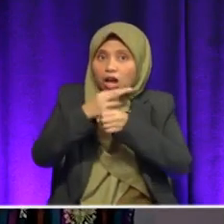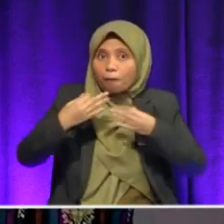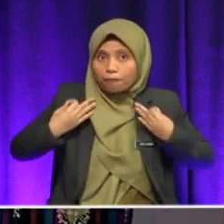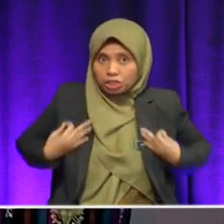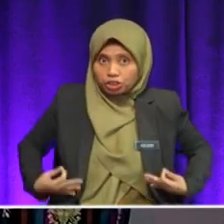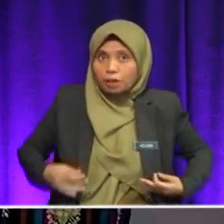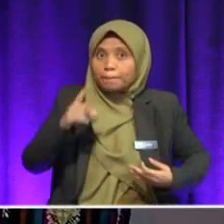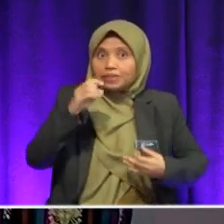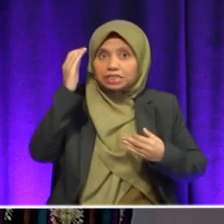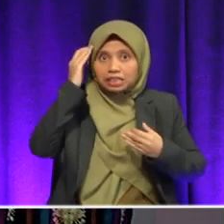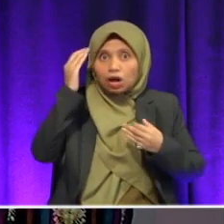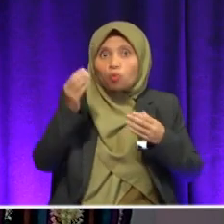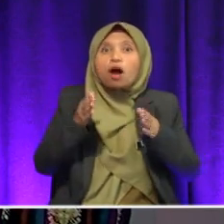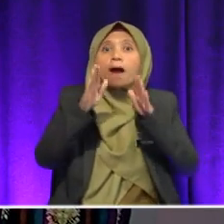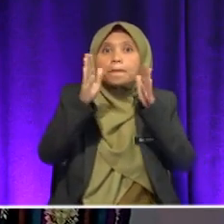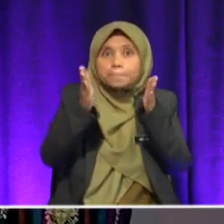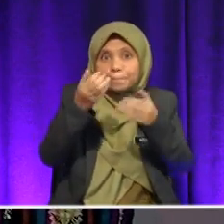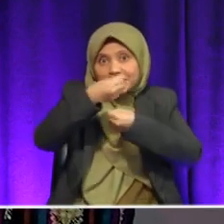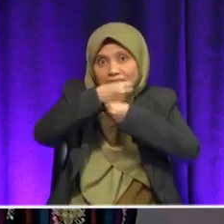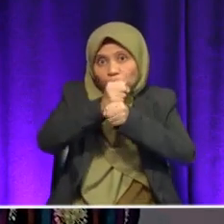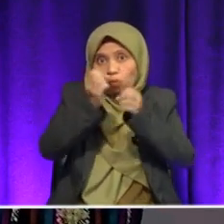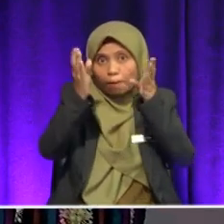tahu bentuk badan seseorang